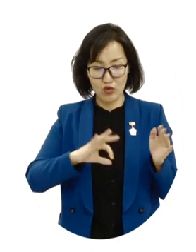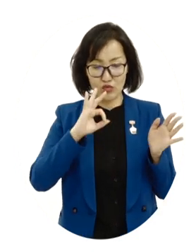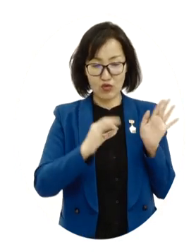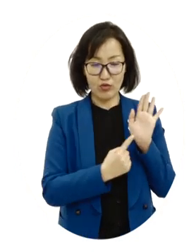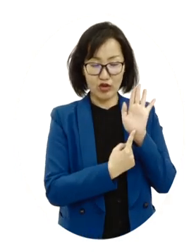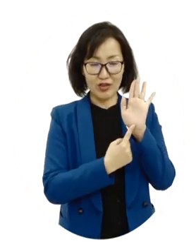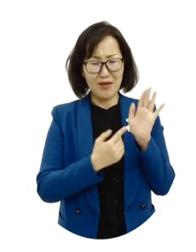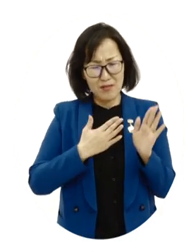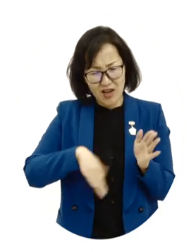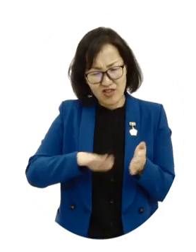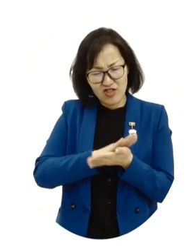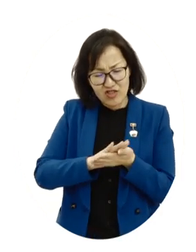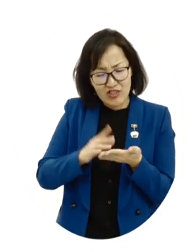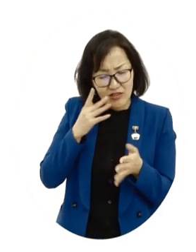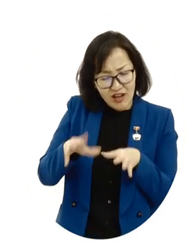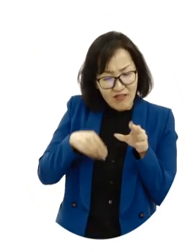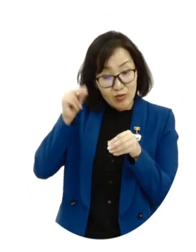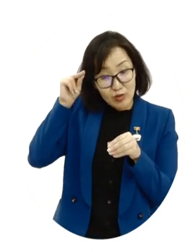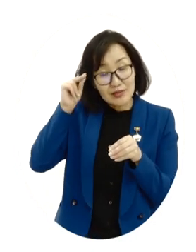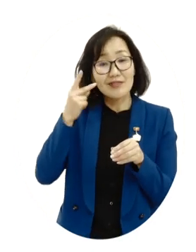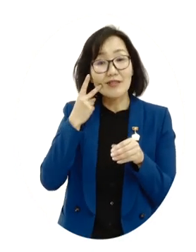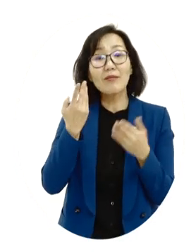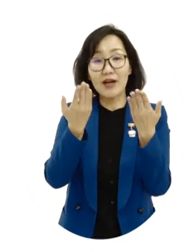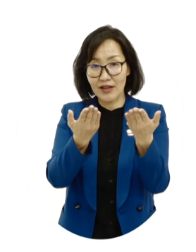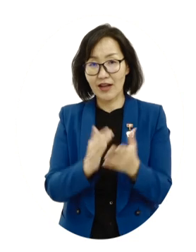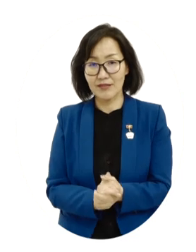илэрхийлж байнга шинийг суралцж байгаарай.